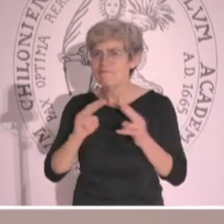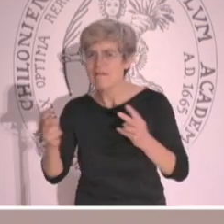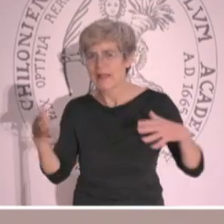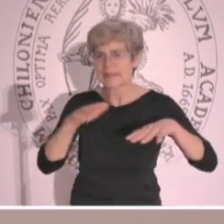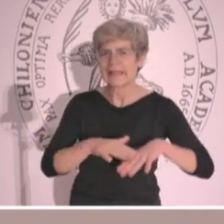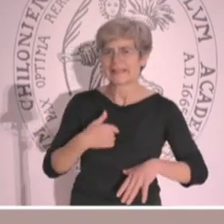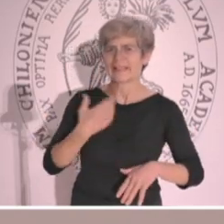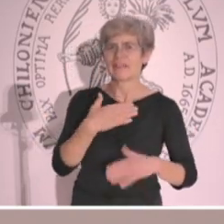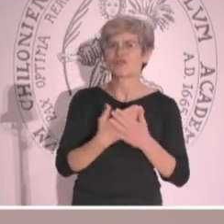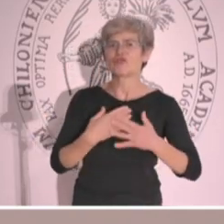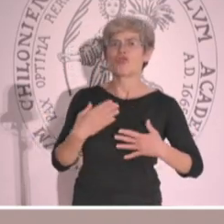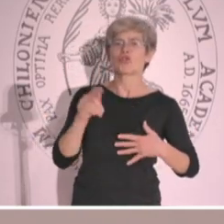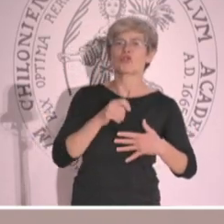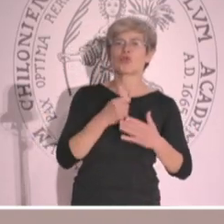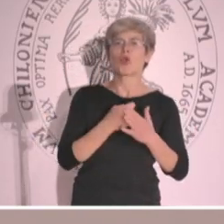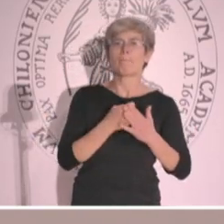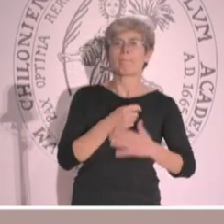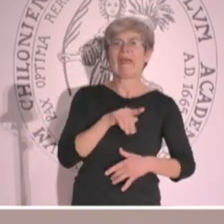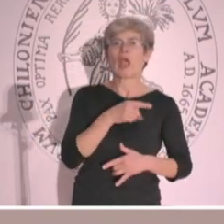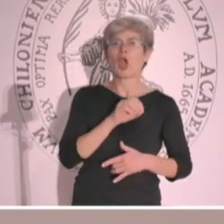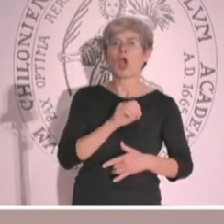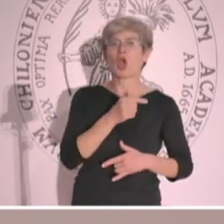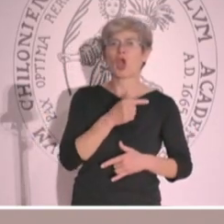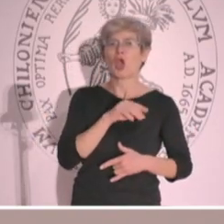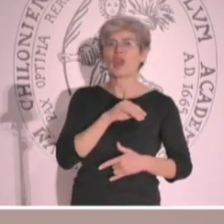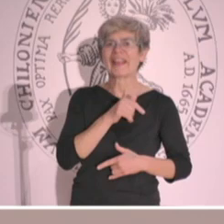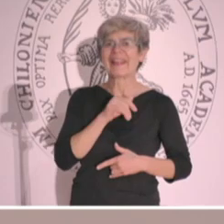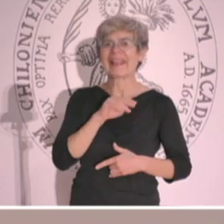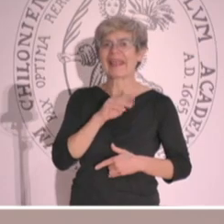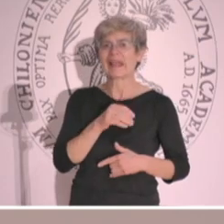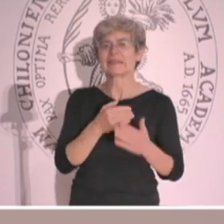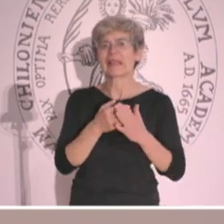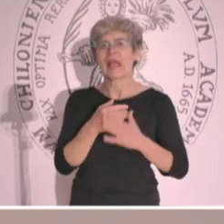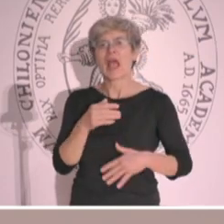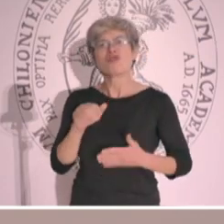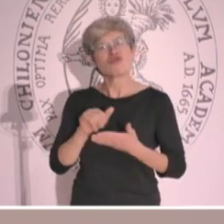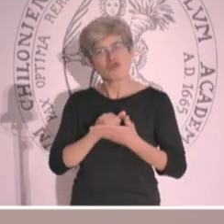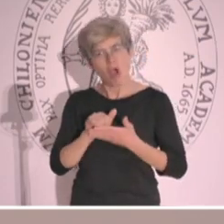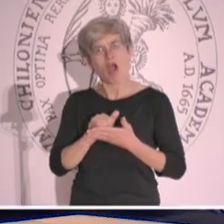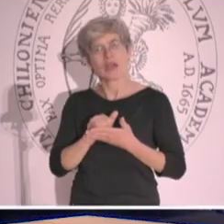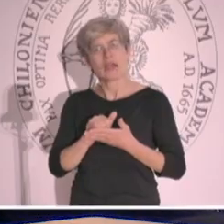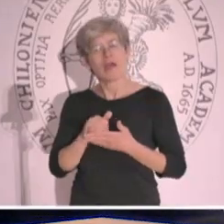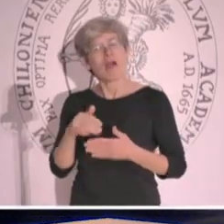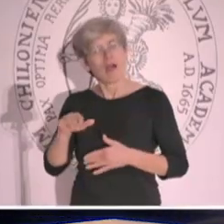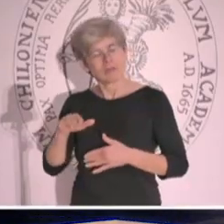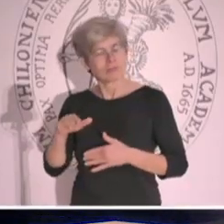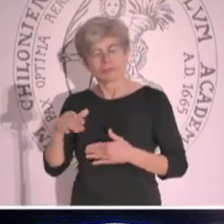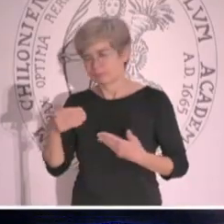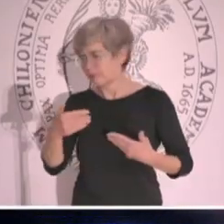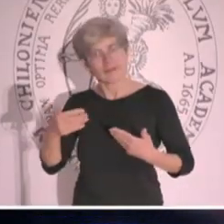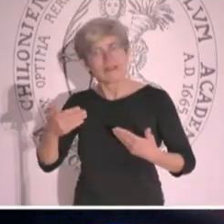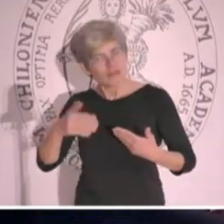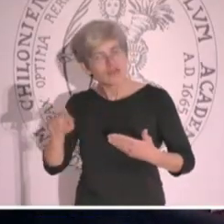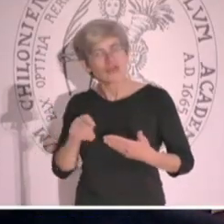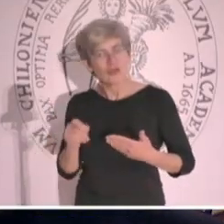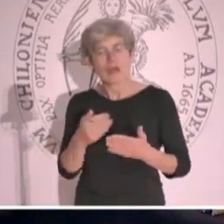York studiert und Göttingen ist eine tolle Universitätsstadt, aber außer Universität und Studierenden und Professoren und Professorinnen, nichts